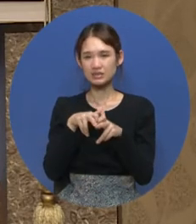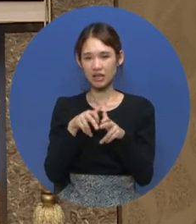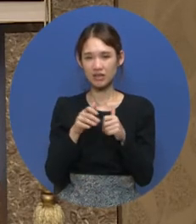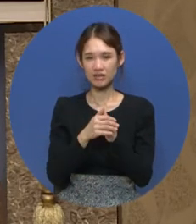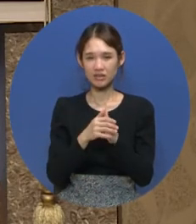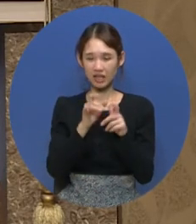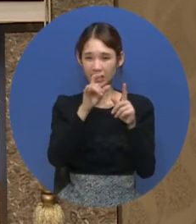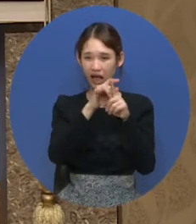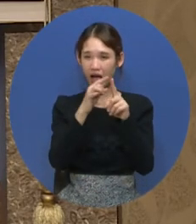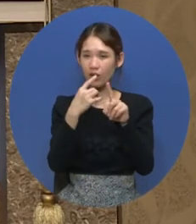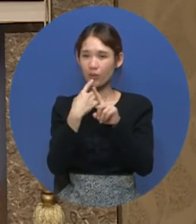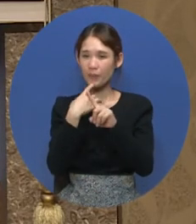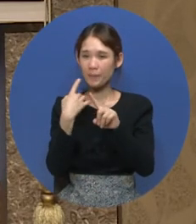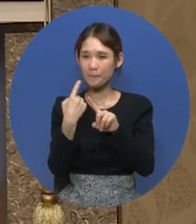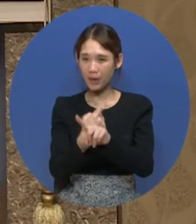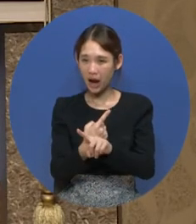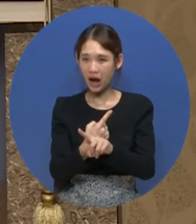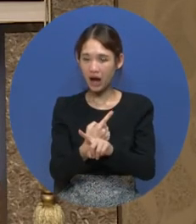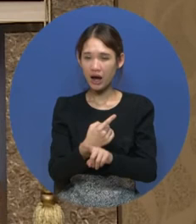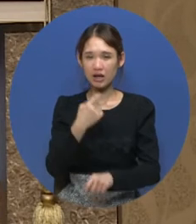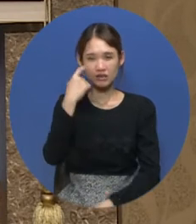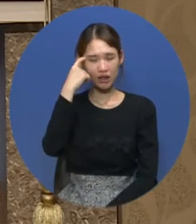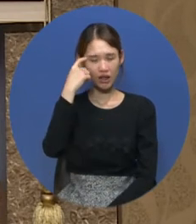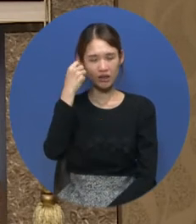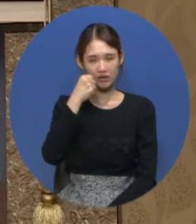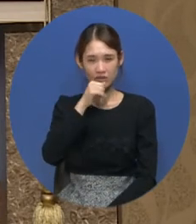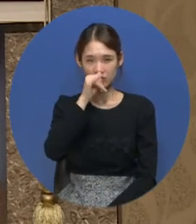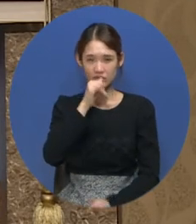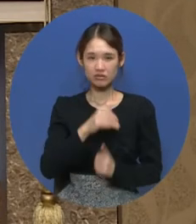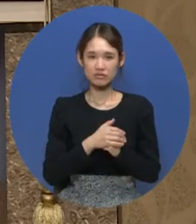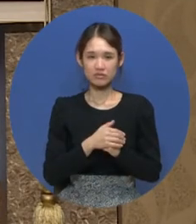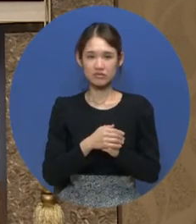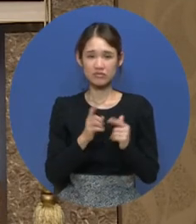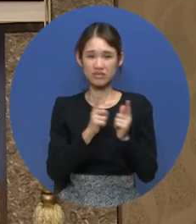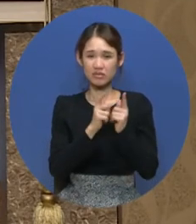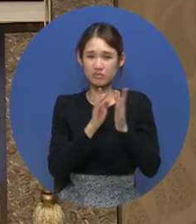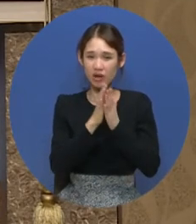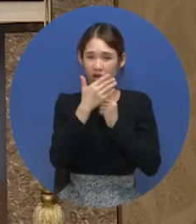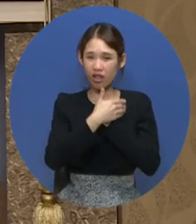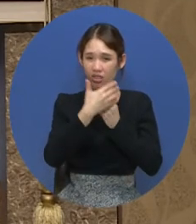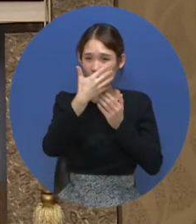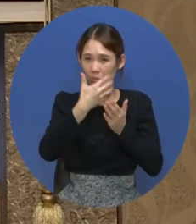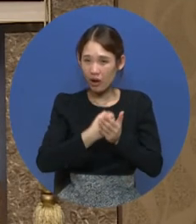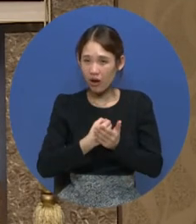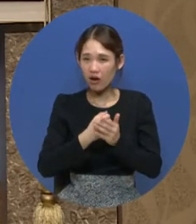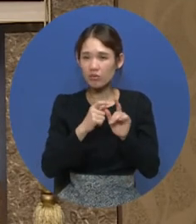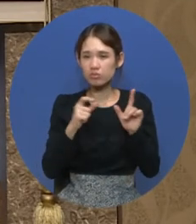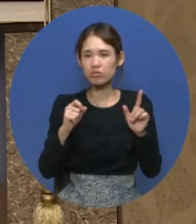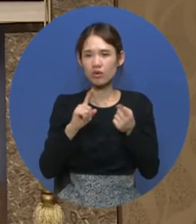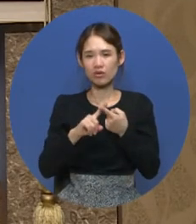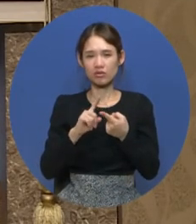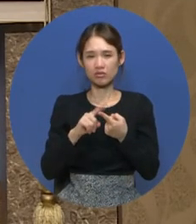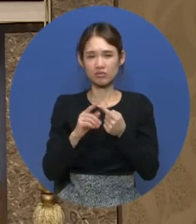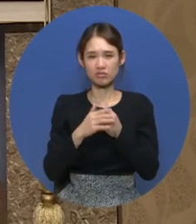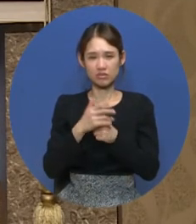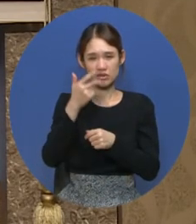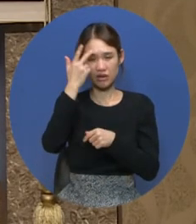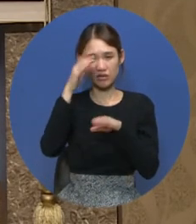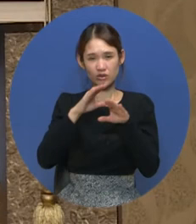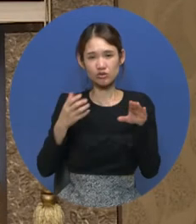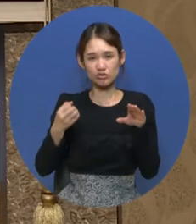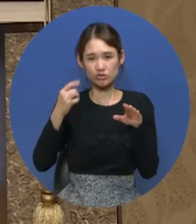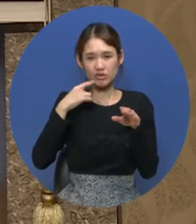로만 바뀐 거 아니냐 라는 생각이 저희는 많이 들어옵니다 예 그 실질적으로 혜택을 보는 것에 대한 부분도 옛날 기준을